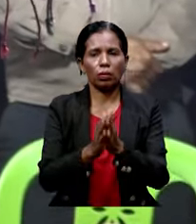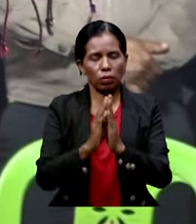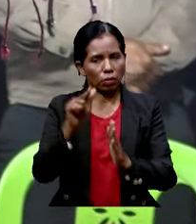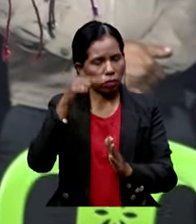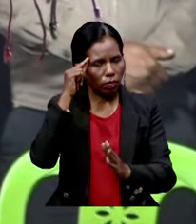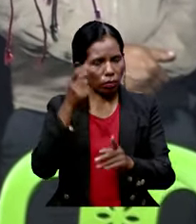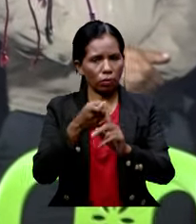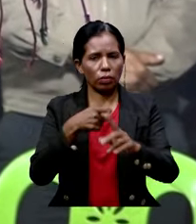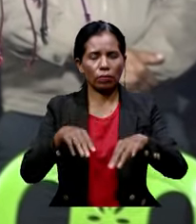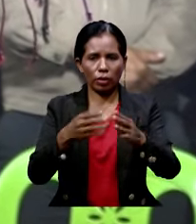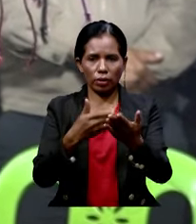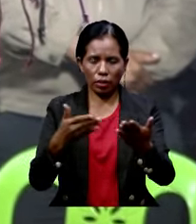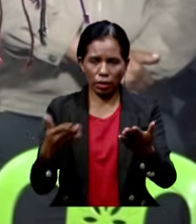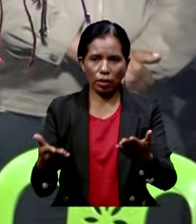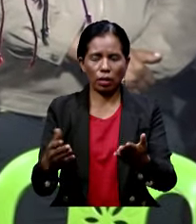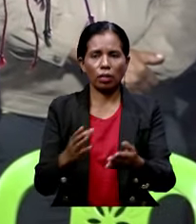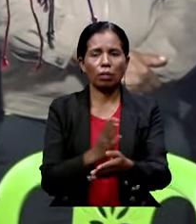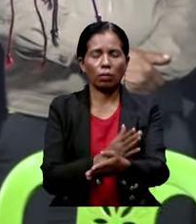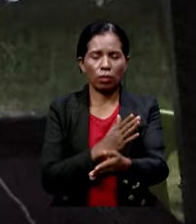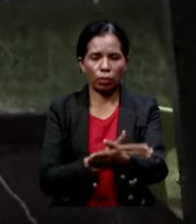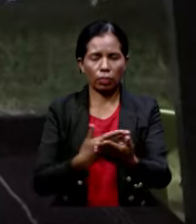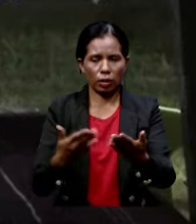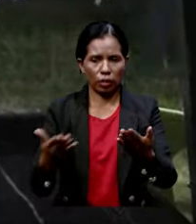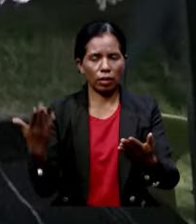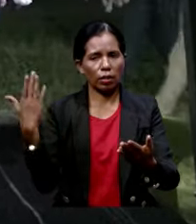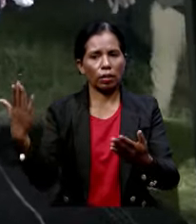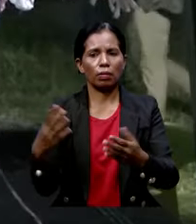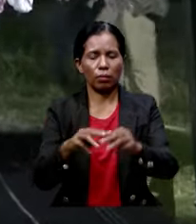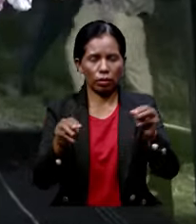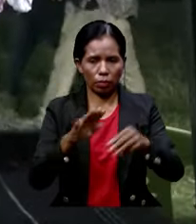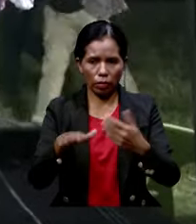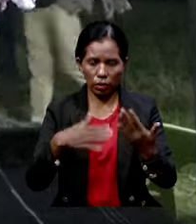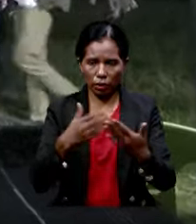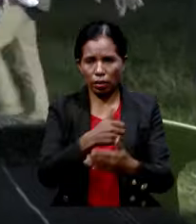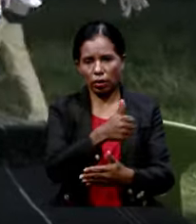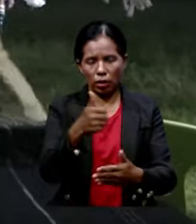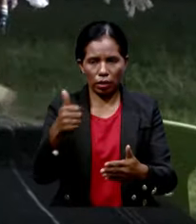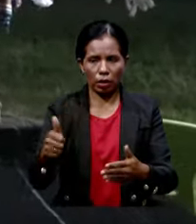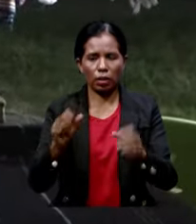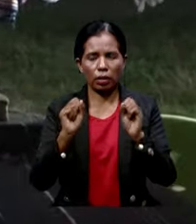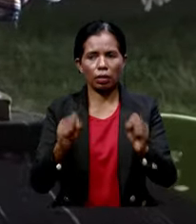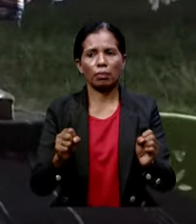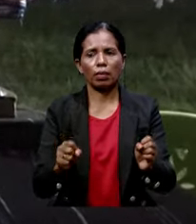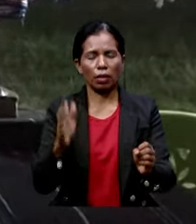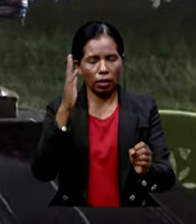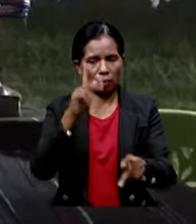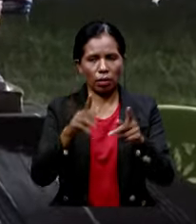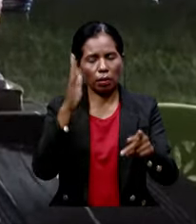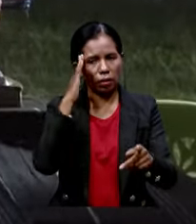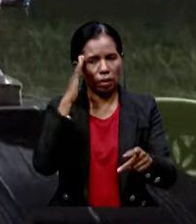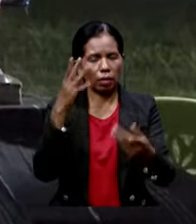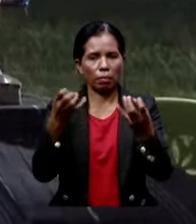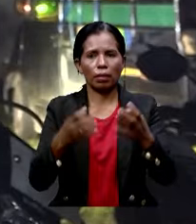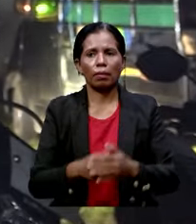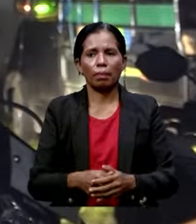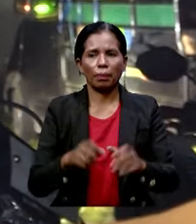husi firne atu foka ba promove produk lokal nebe original munisipi ida idak nian atu bele sai kunye sidu liutan. Karik bele